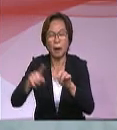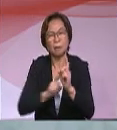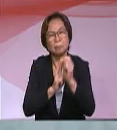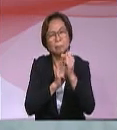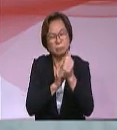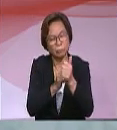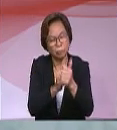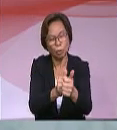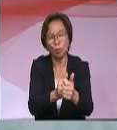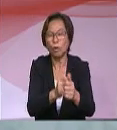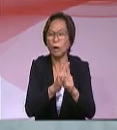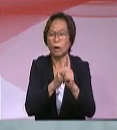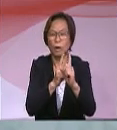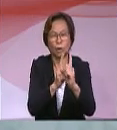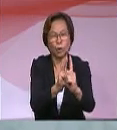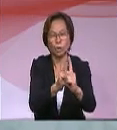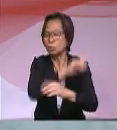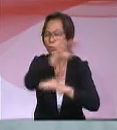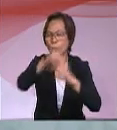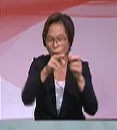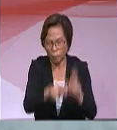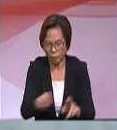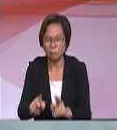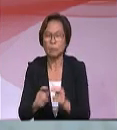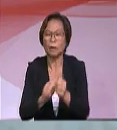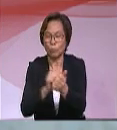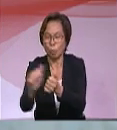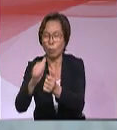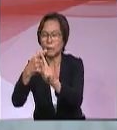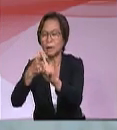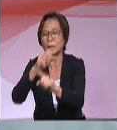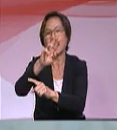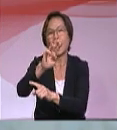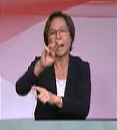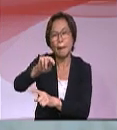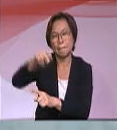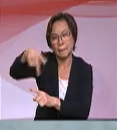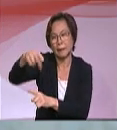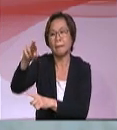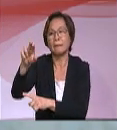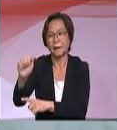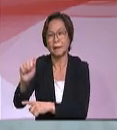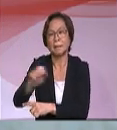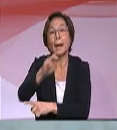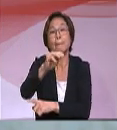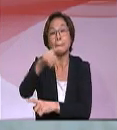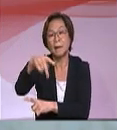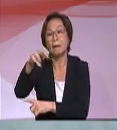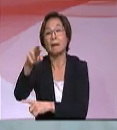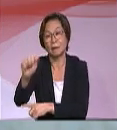kepada segala perancangan dan kelulusan daripada NPRA.